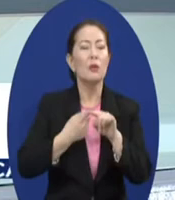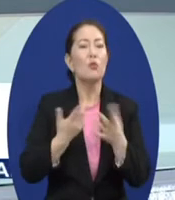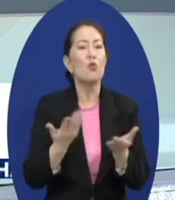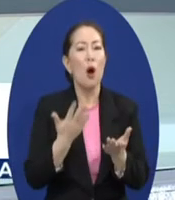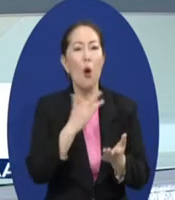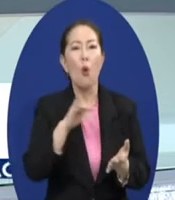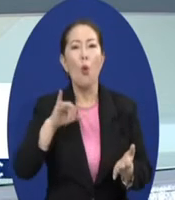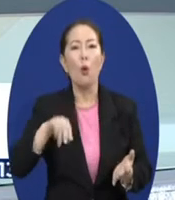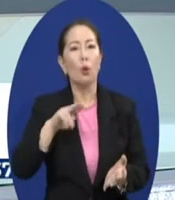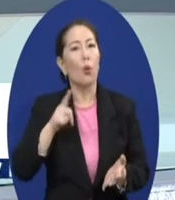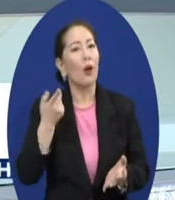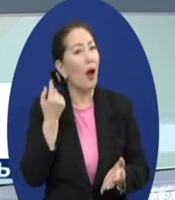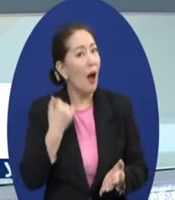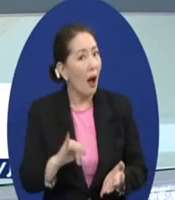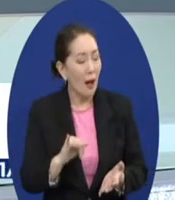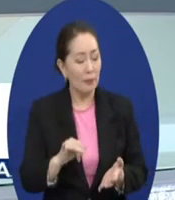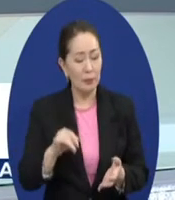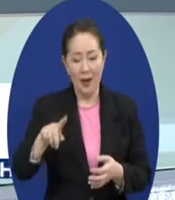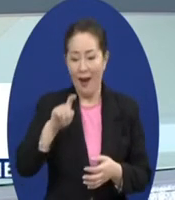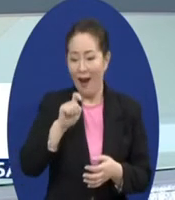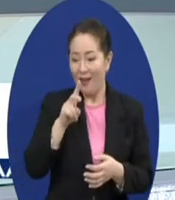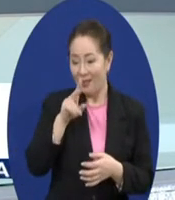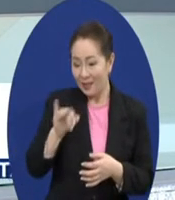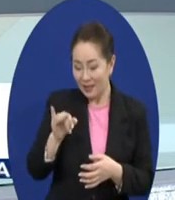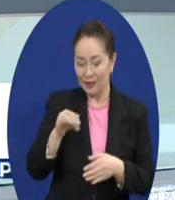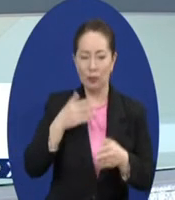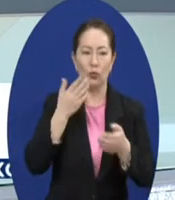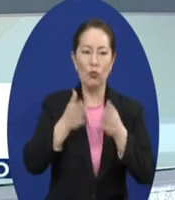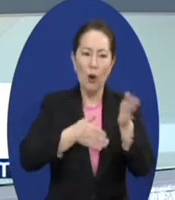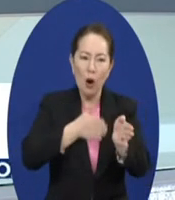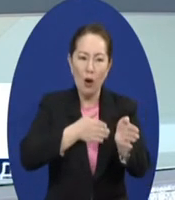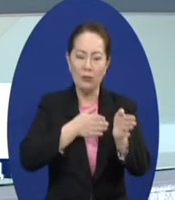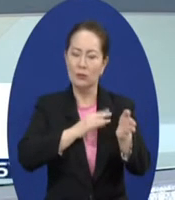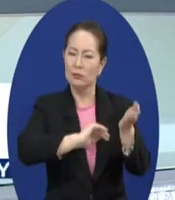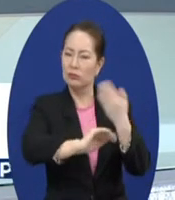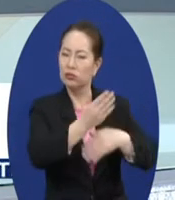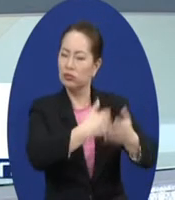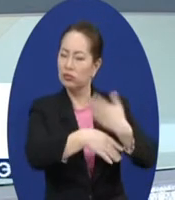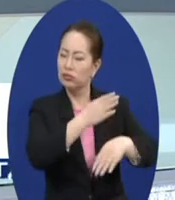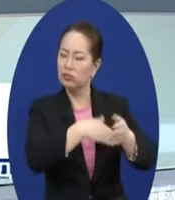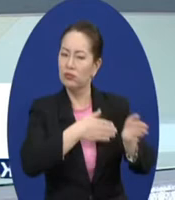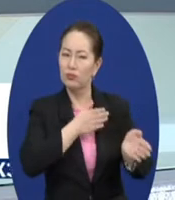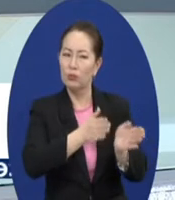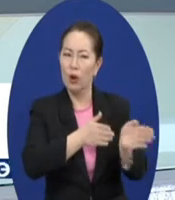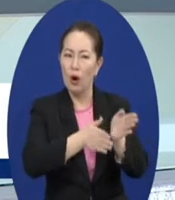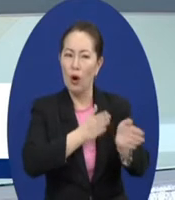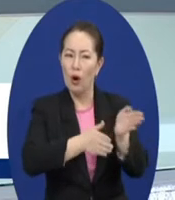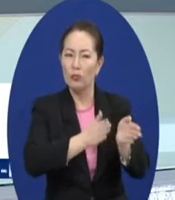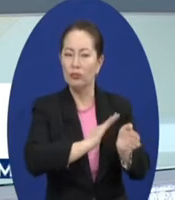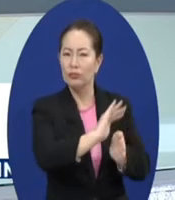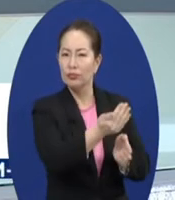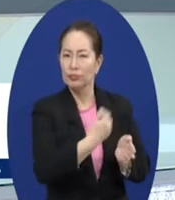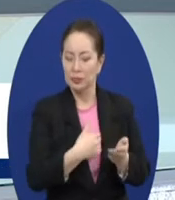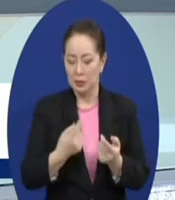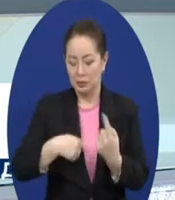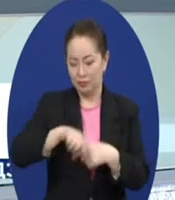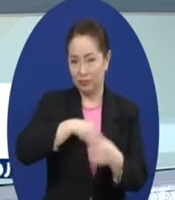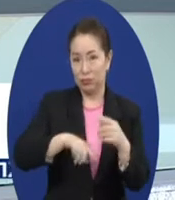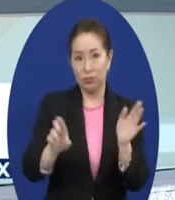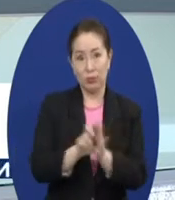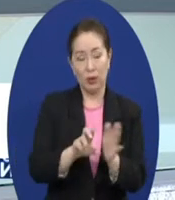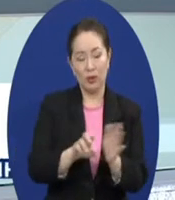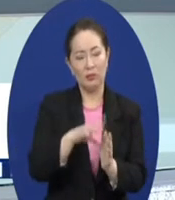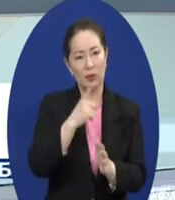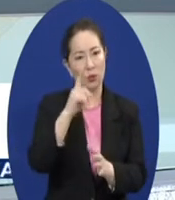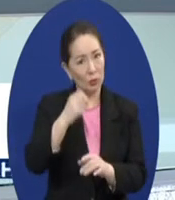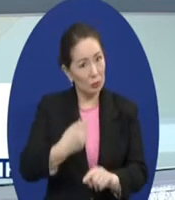бомб нэгдснээр төмөр замын өснө нэмэгдэж байгаа ачаар гэлтийн 50% нэвтрэх боломж бүрдэх юм. За мөн уул уурхайн бүтээгдэхүүний тээвэрлэлтийн